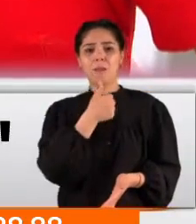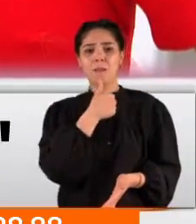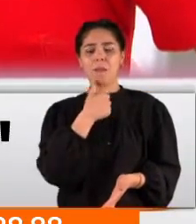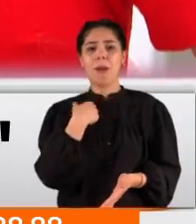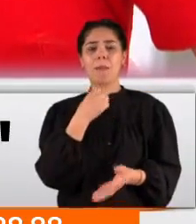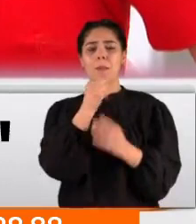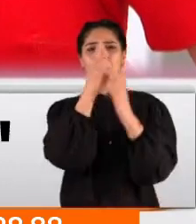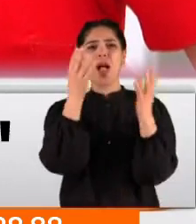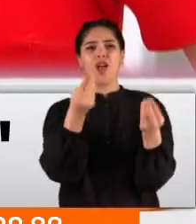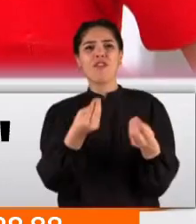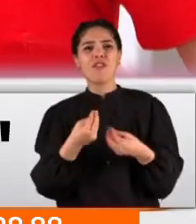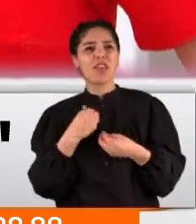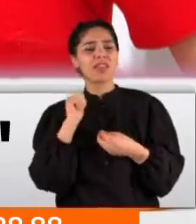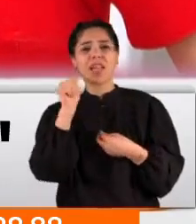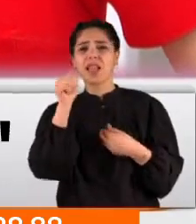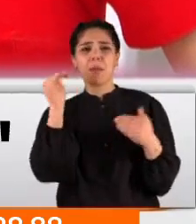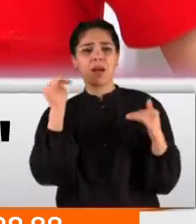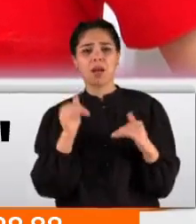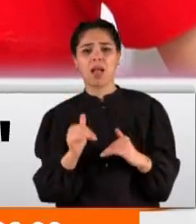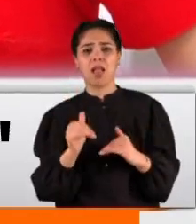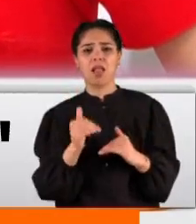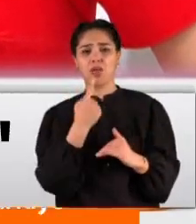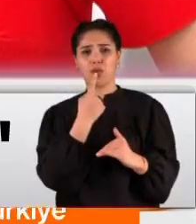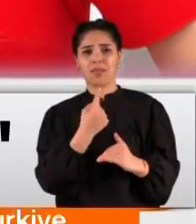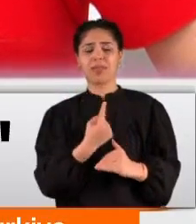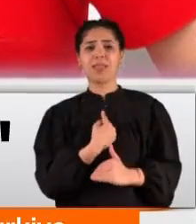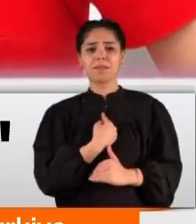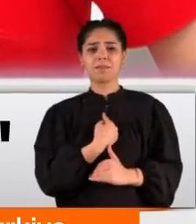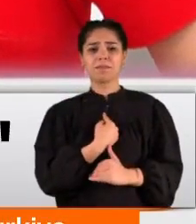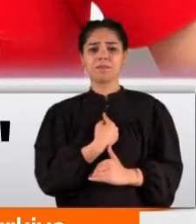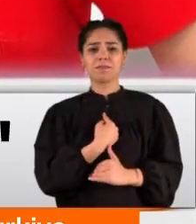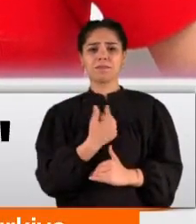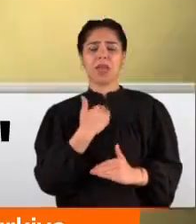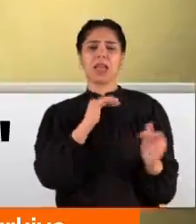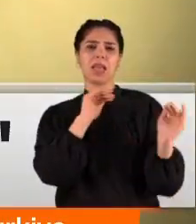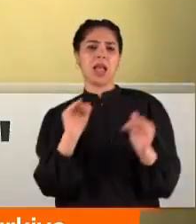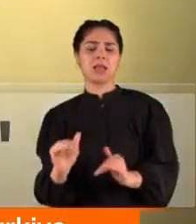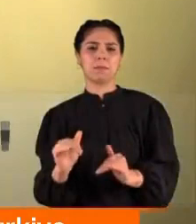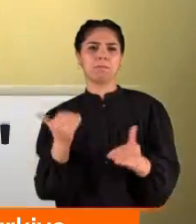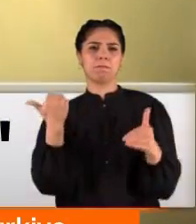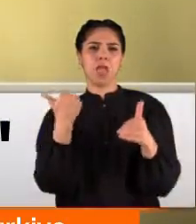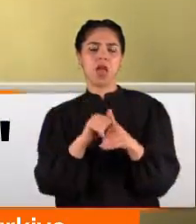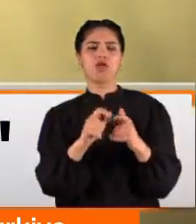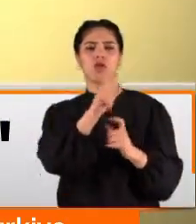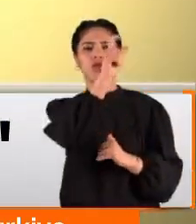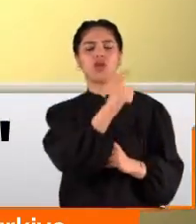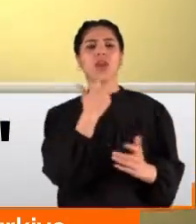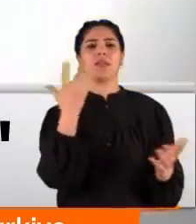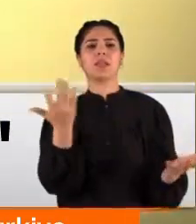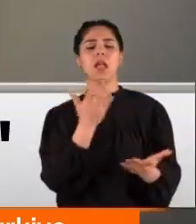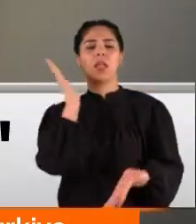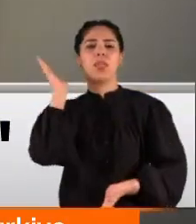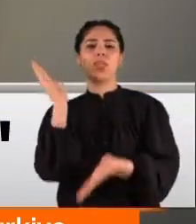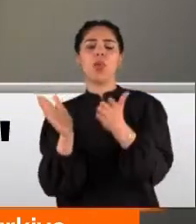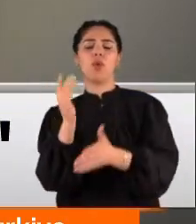babam bana Balon getirecekti ya ne zaman gelecek dişi beni buraya attı abla eşi Şerife Serden yıllardır